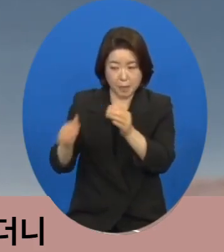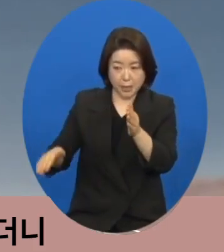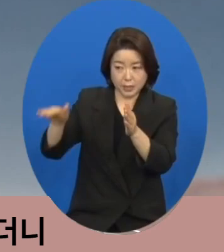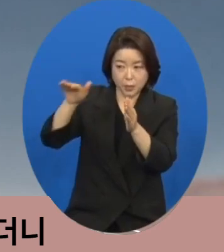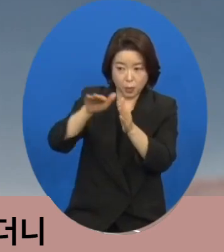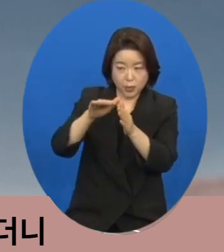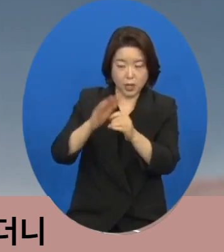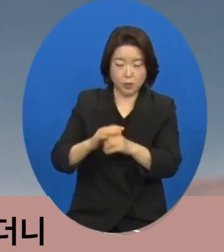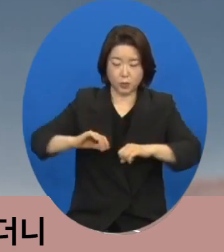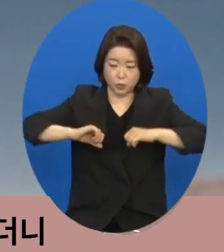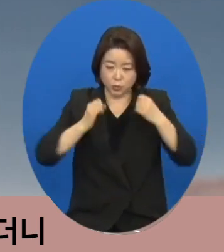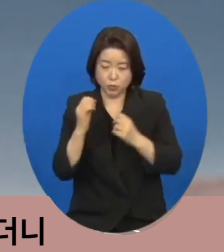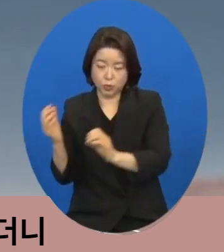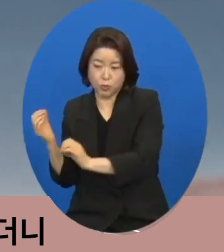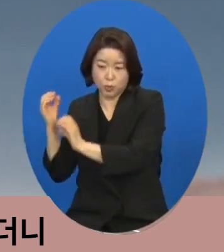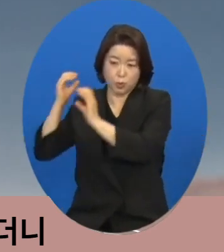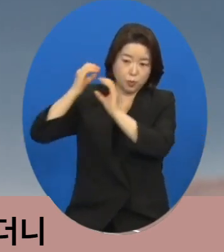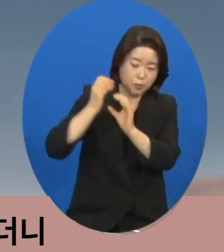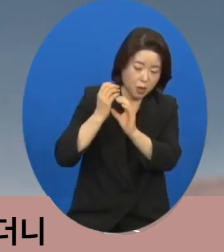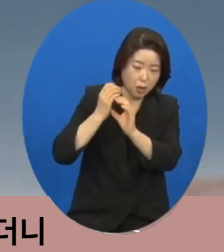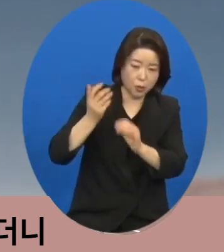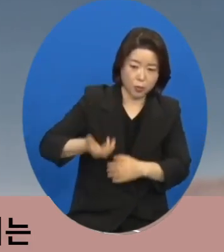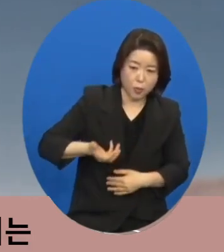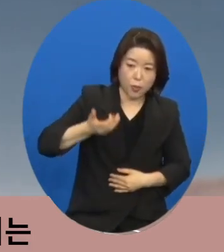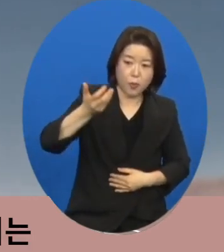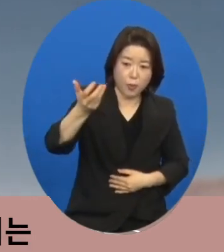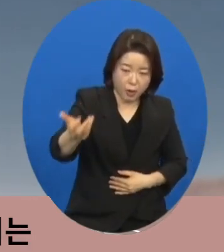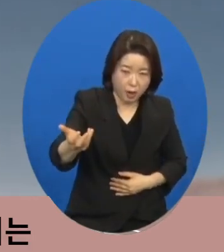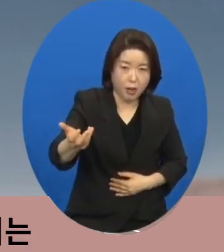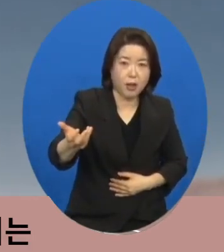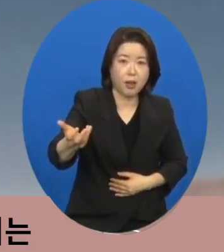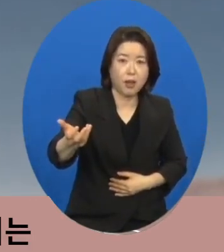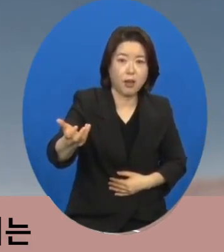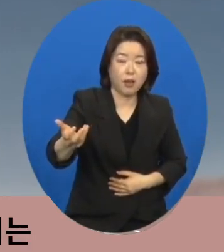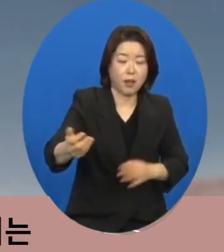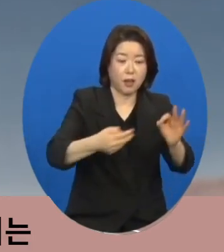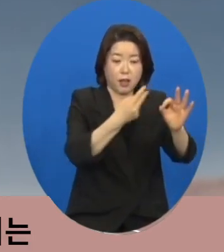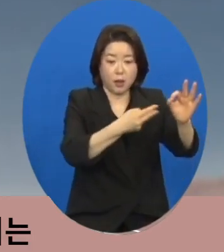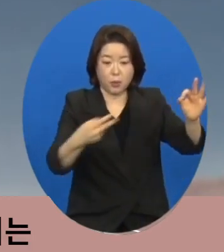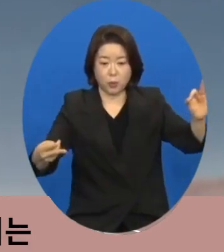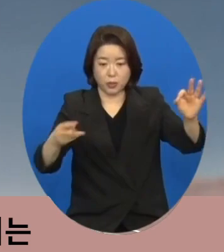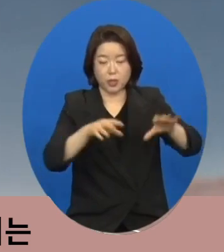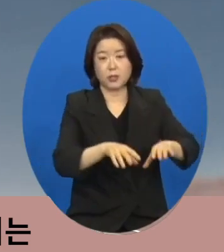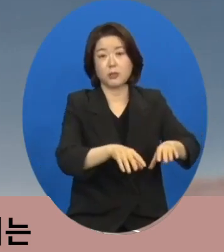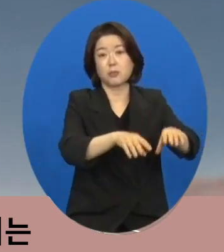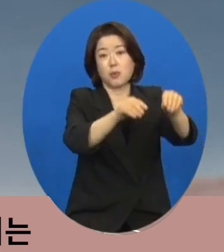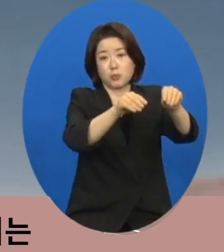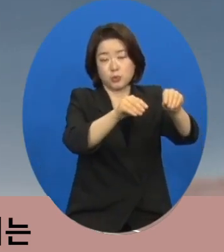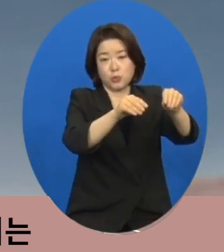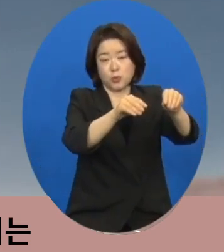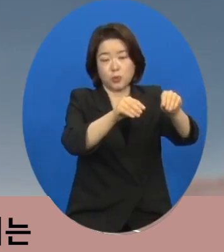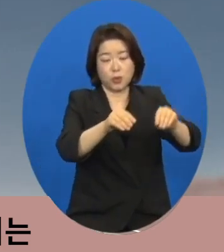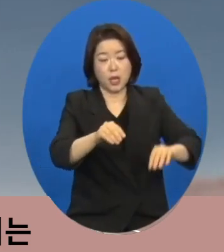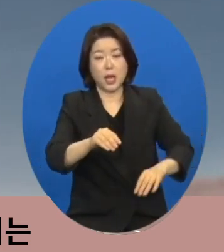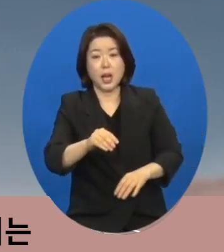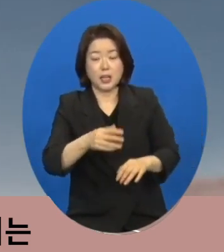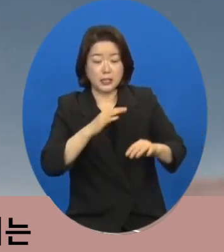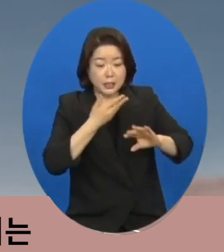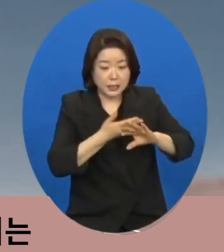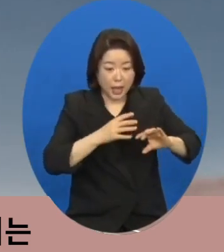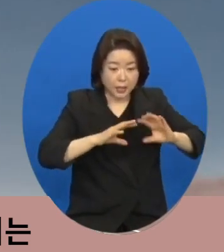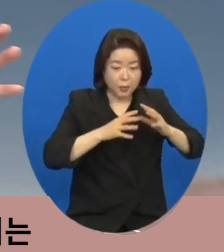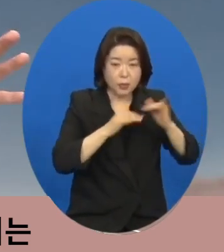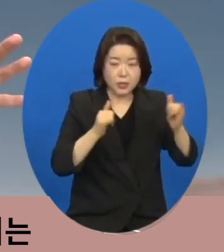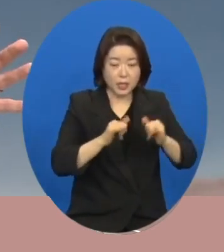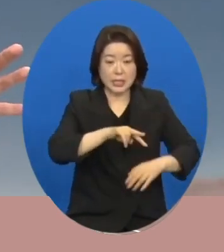순종으로 메고 나갔더니 그 요단강이 끊기고 200만 명이 넘는 사람들이